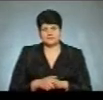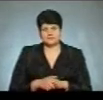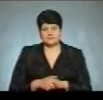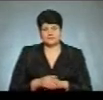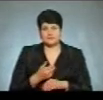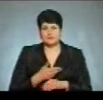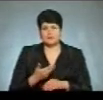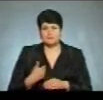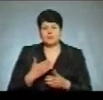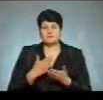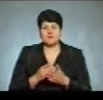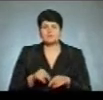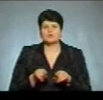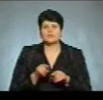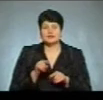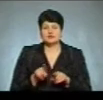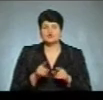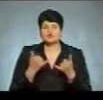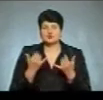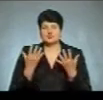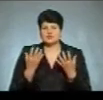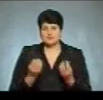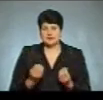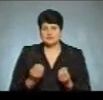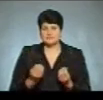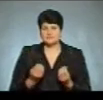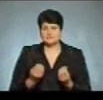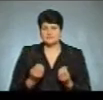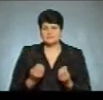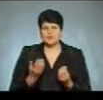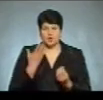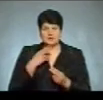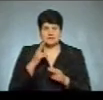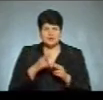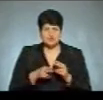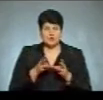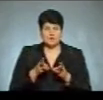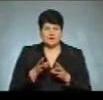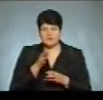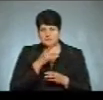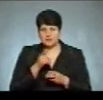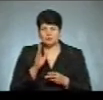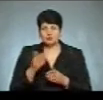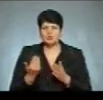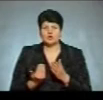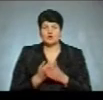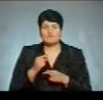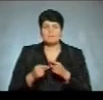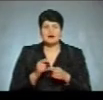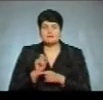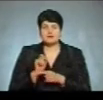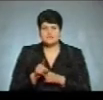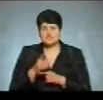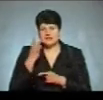Ми маємо те, що на сьогоднішній день, коли закінчиться опалювальний період, буде нове перепризначення на